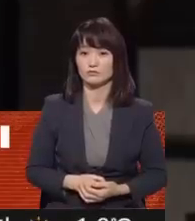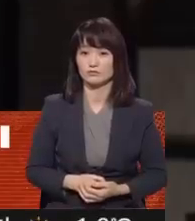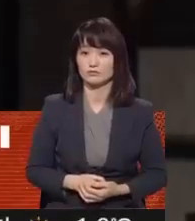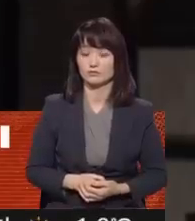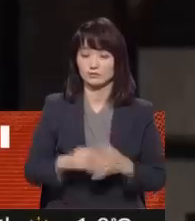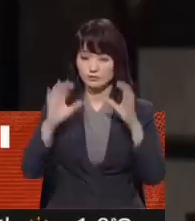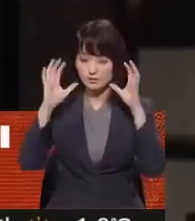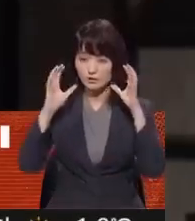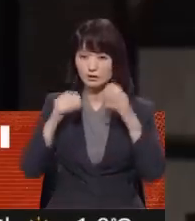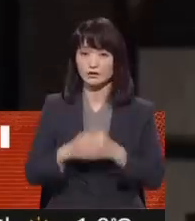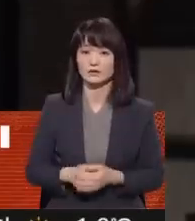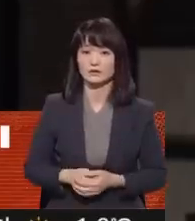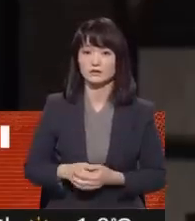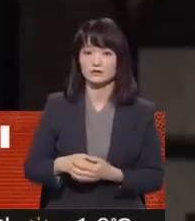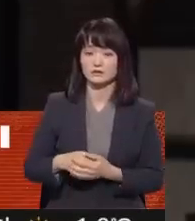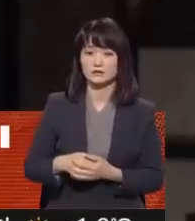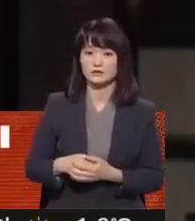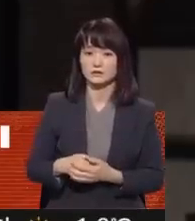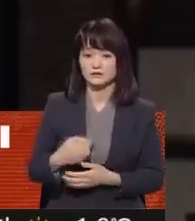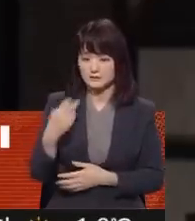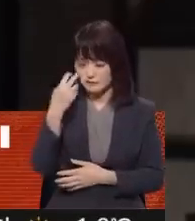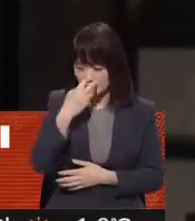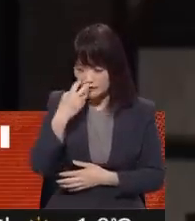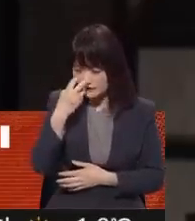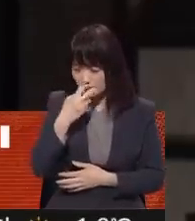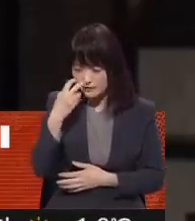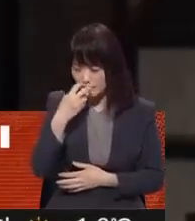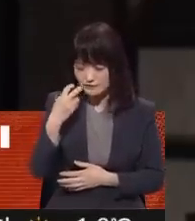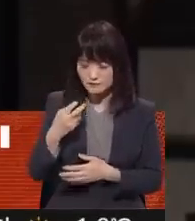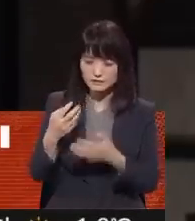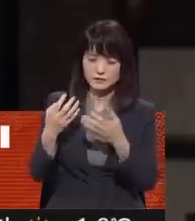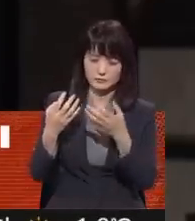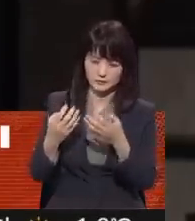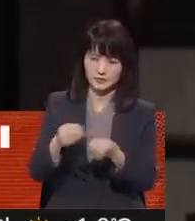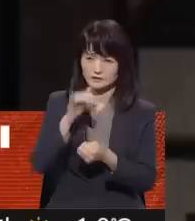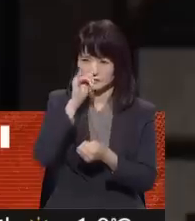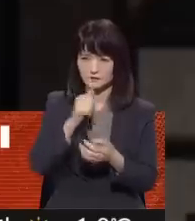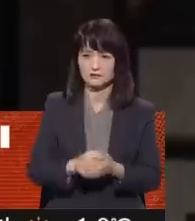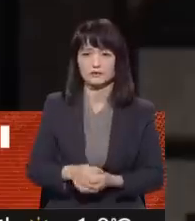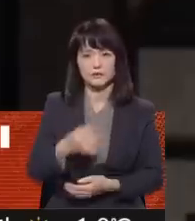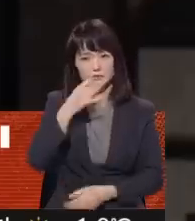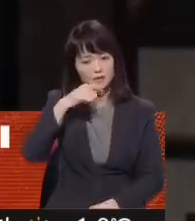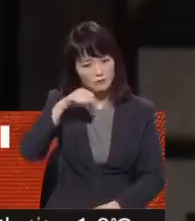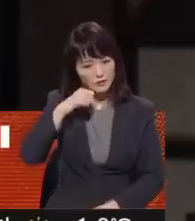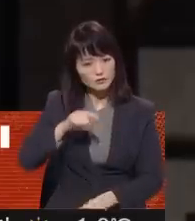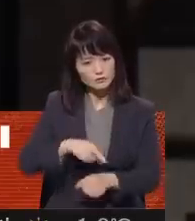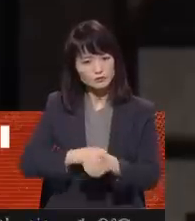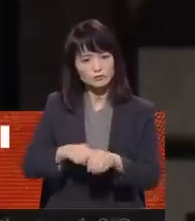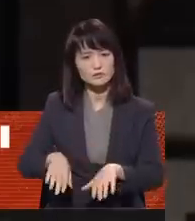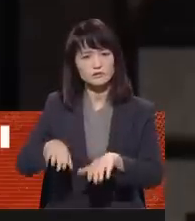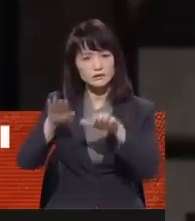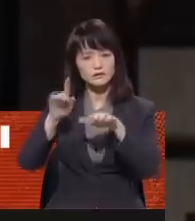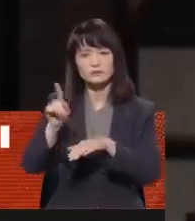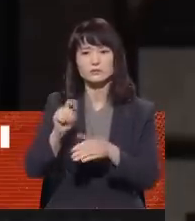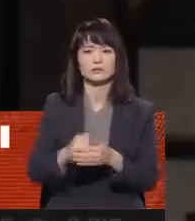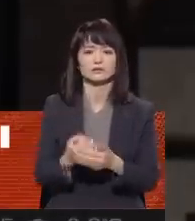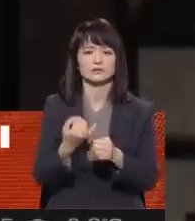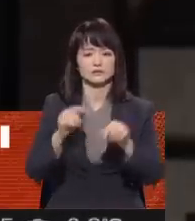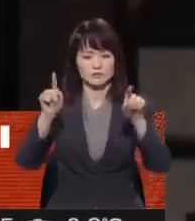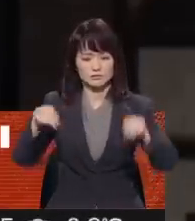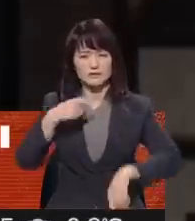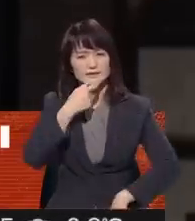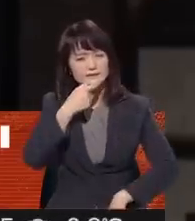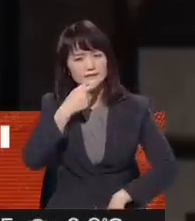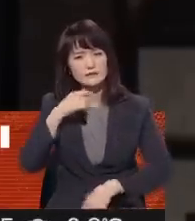가는데 밥 먹으라듯이 그냥 이렇게 스스로 자라는 줄 알고 있는 걸지 아니면 이혼하기가 싫어서 이렇게